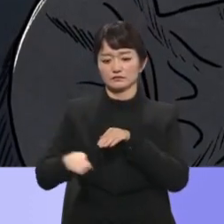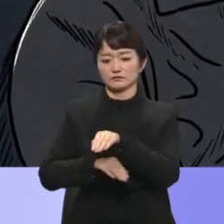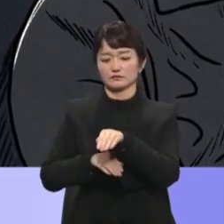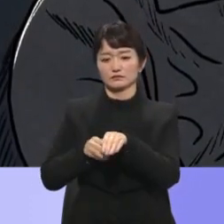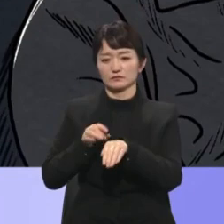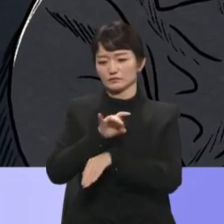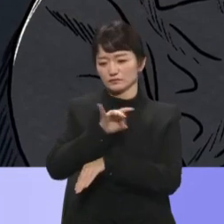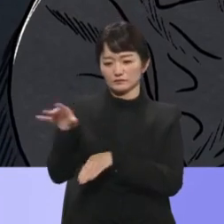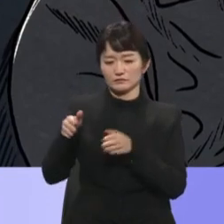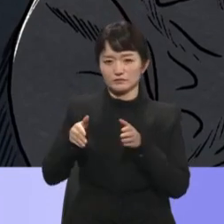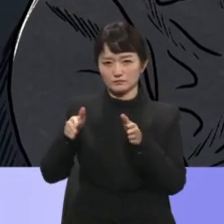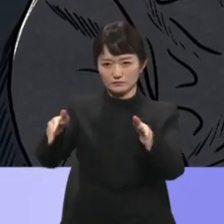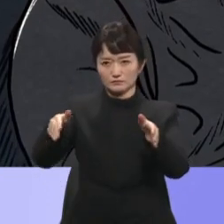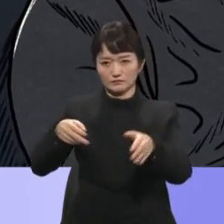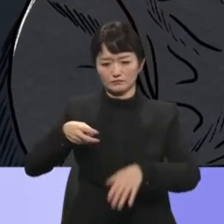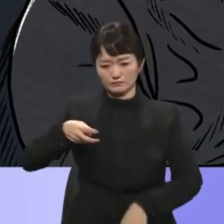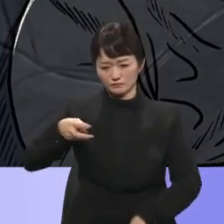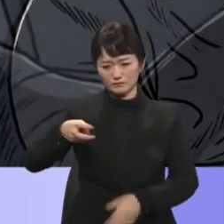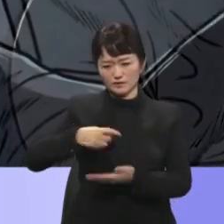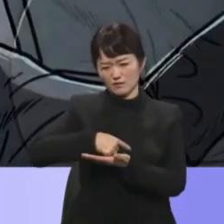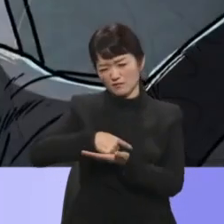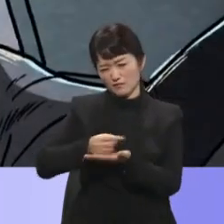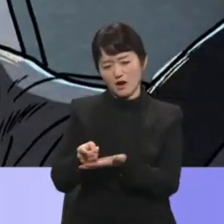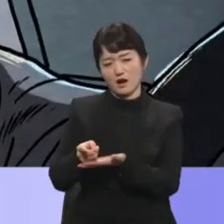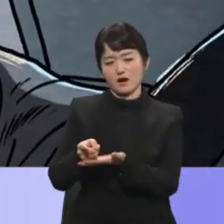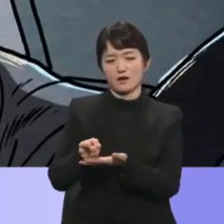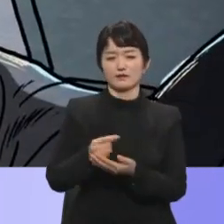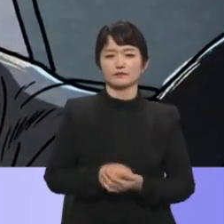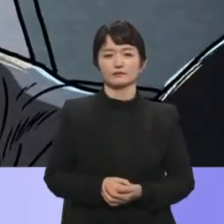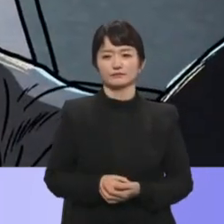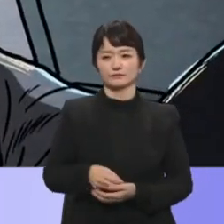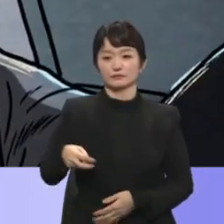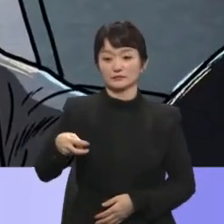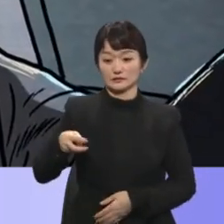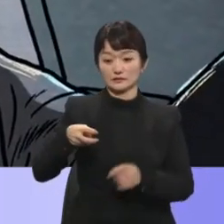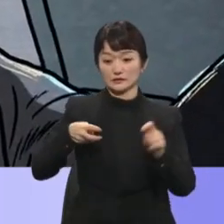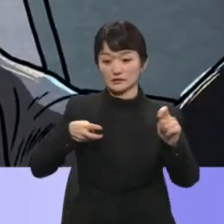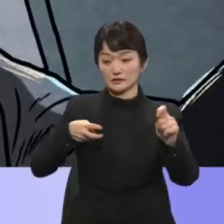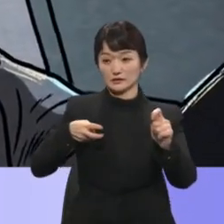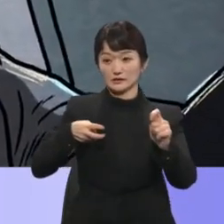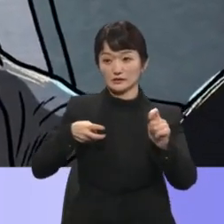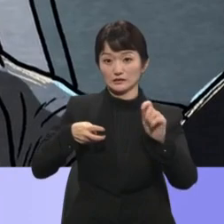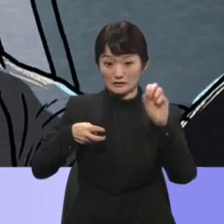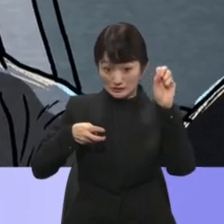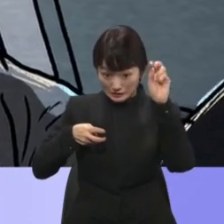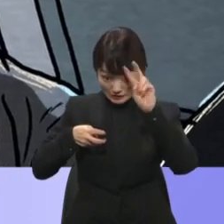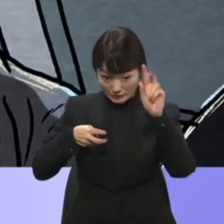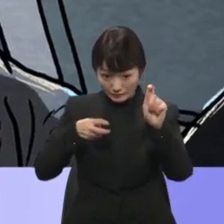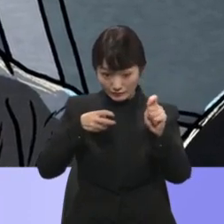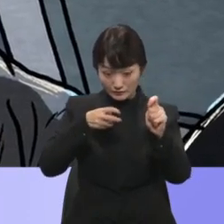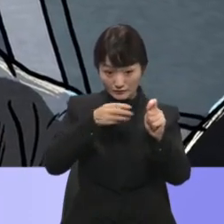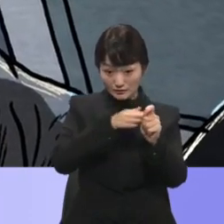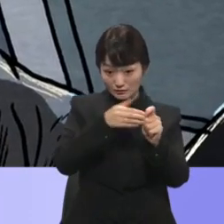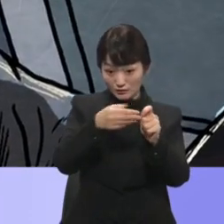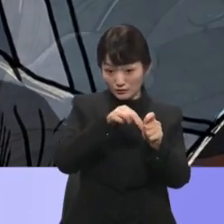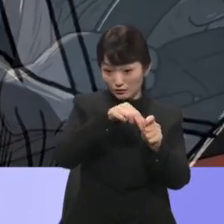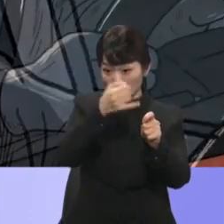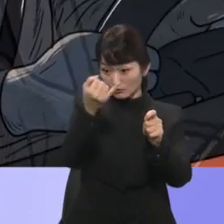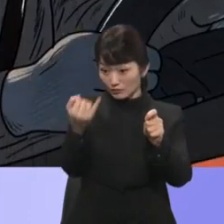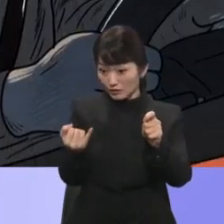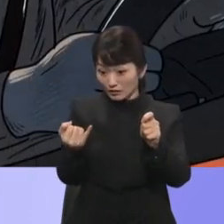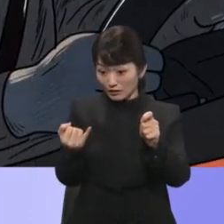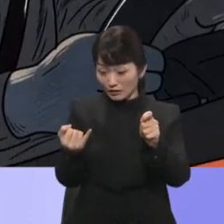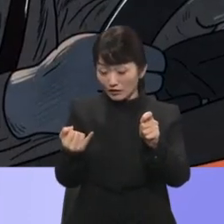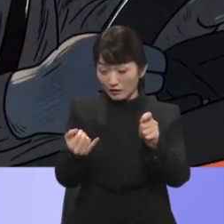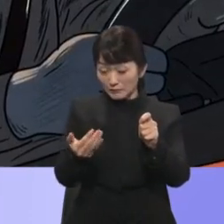있는데 그게 좀 과속을 했습니다 과속을 해서 달리다가 앞차에서 갑자기 문을 열고 여성이 뛰어내리는